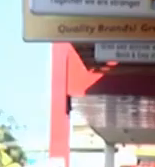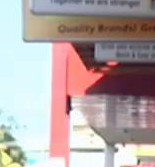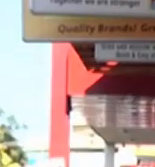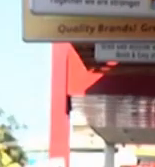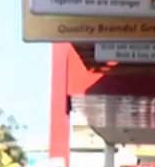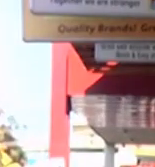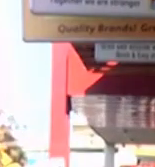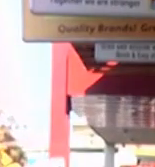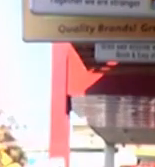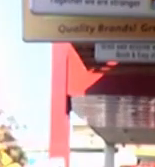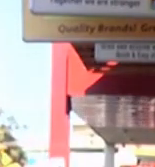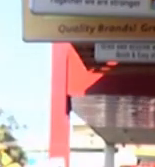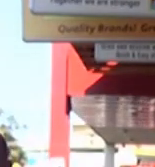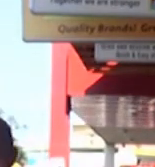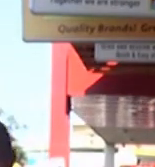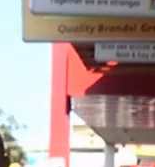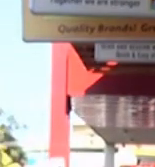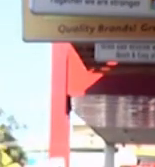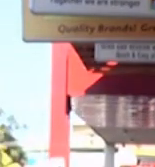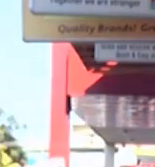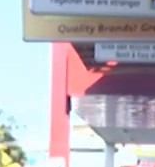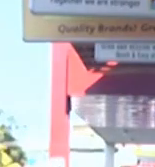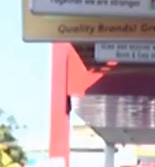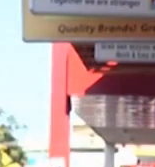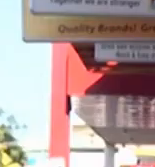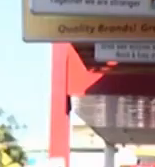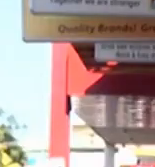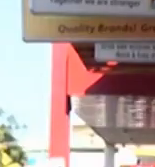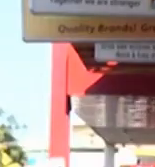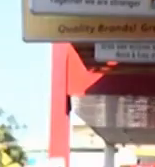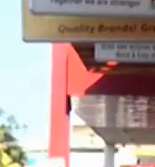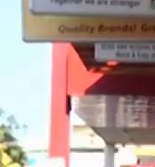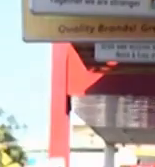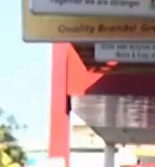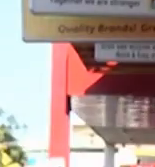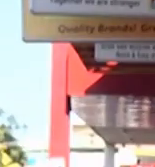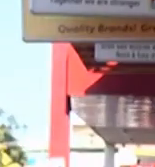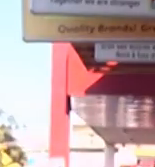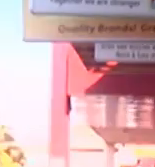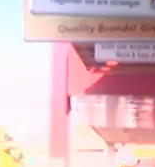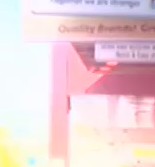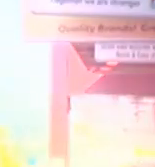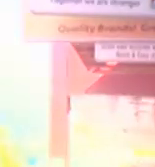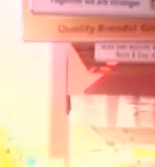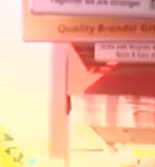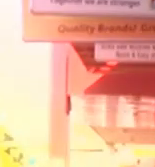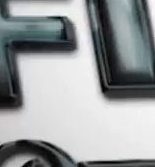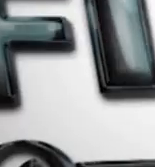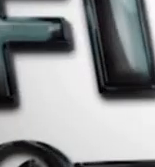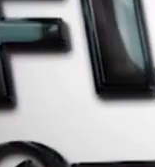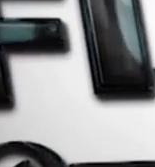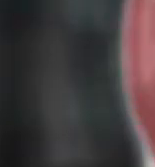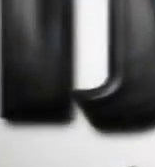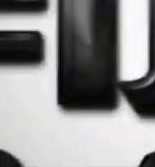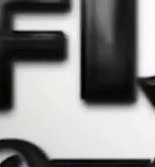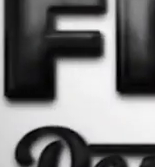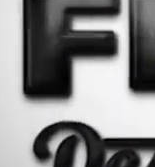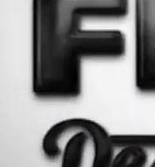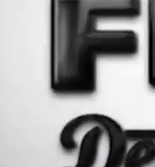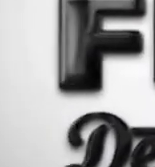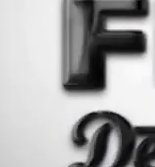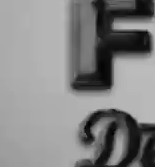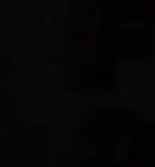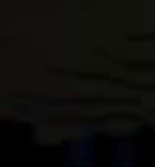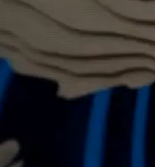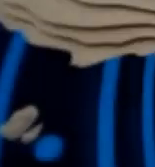मैं टोटली दिल्ली में रहता हूँ और रेडियो फीजी रोज सुनता हूँ। रेडियो फीजी 2